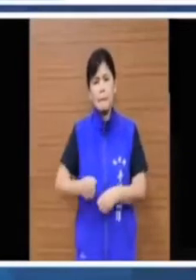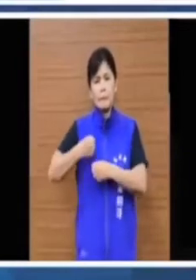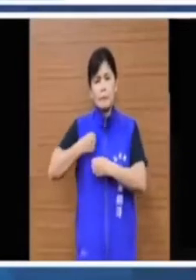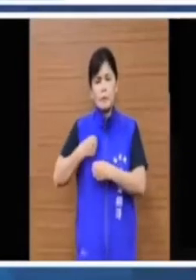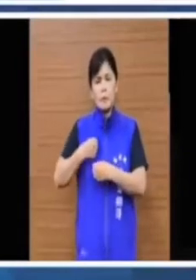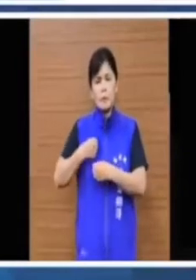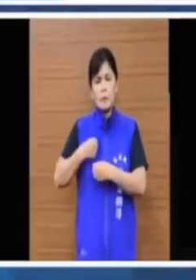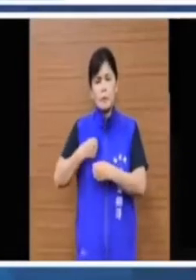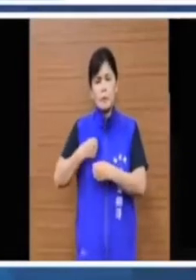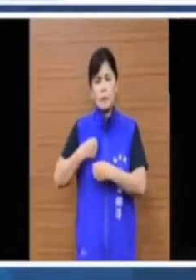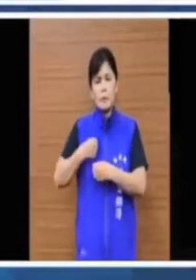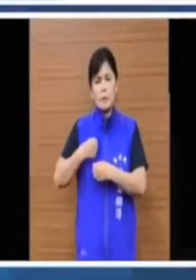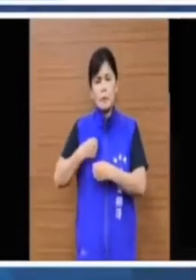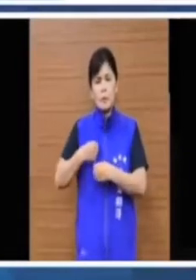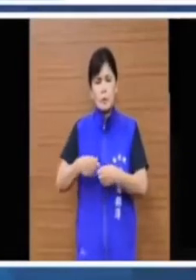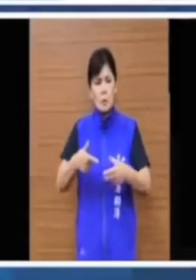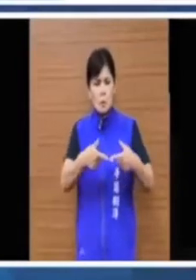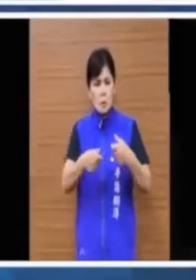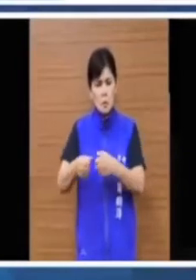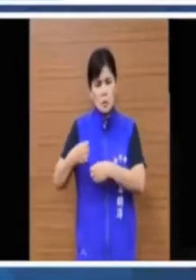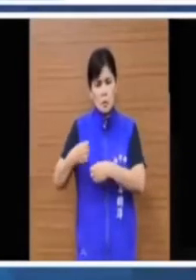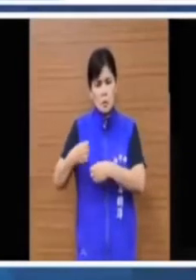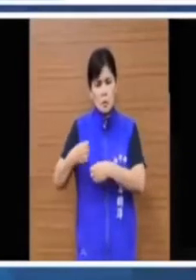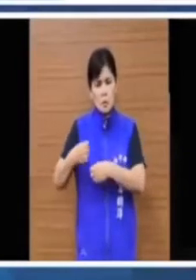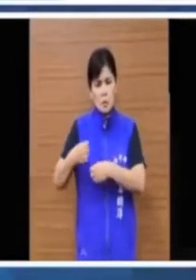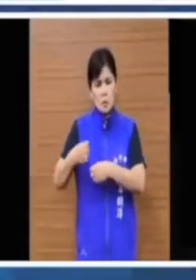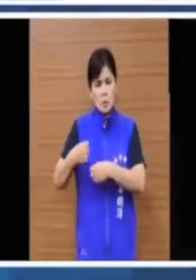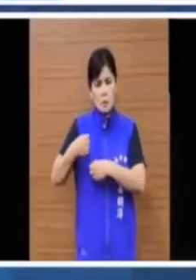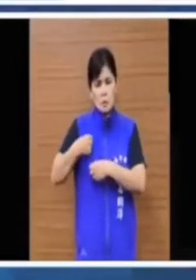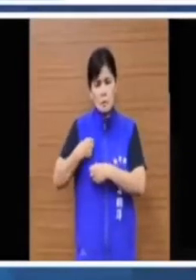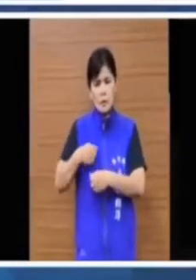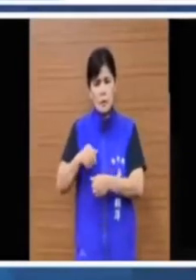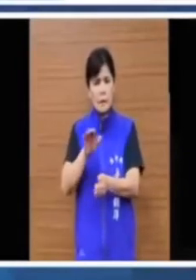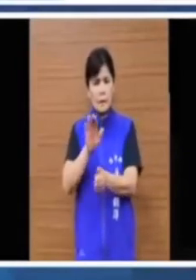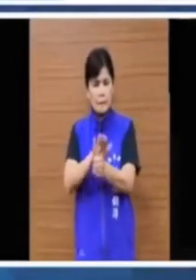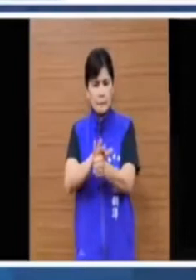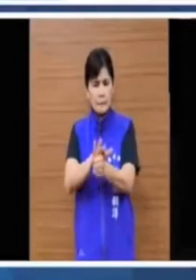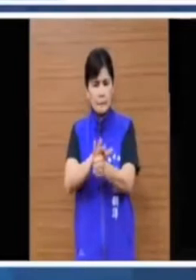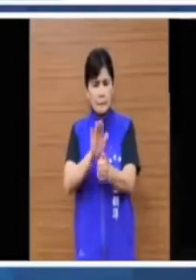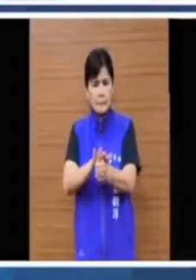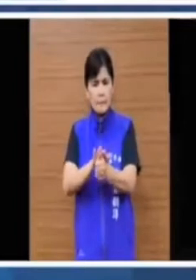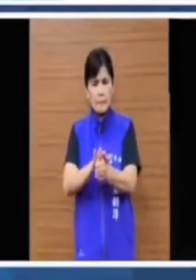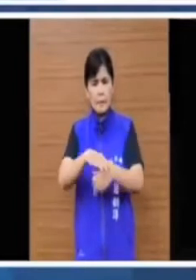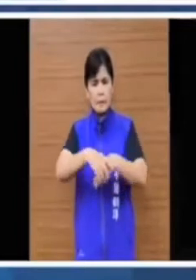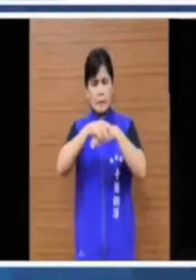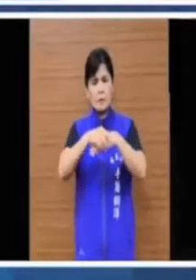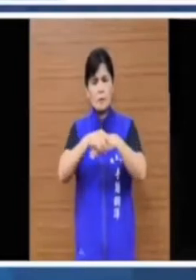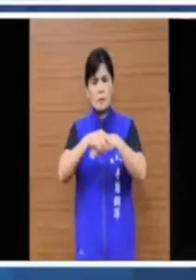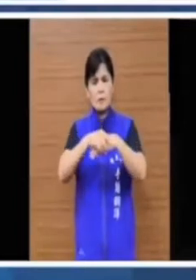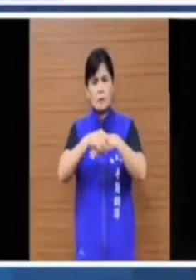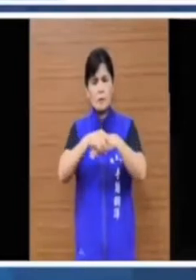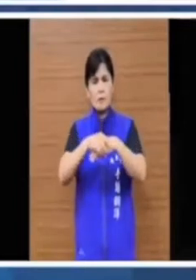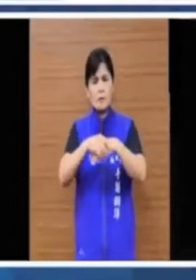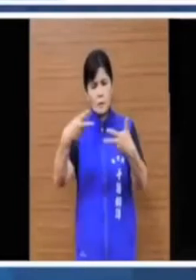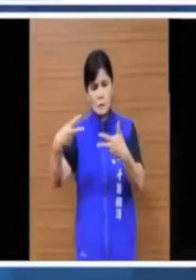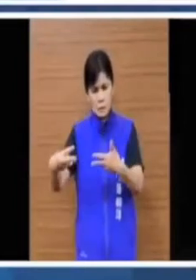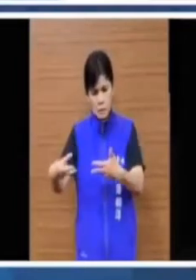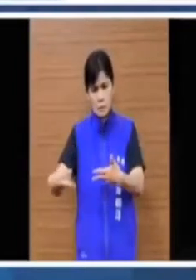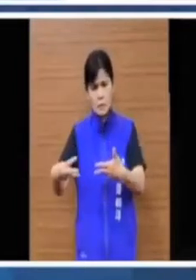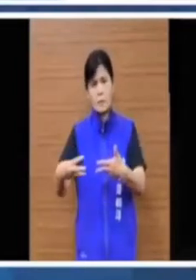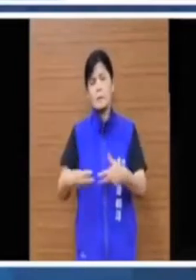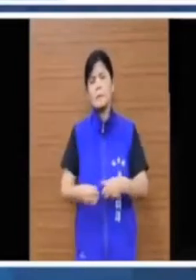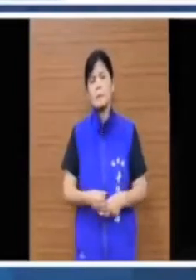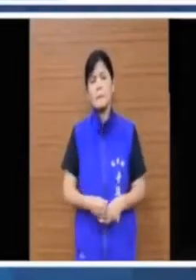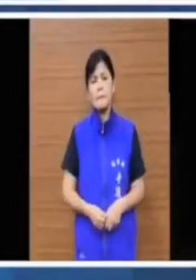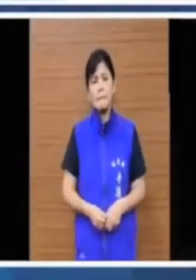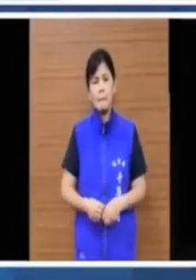化学兵来协助我们苗栗县，包括